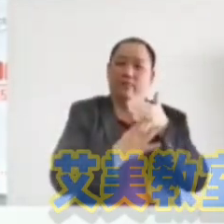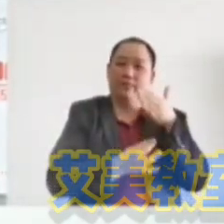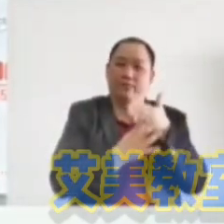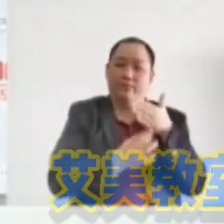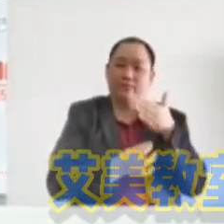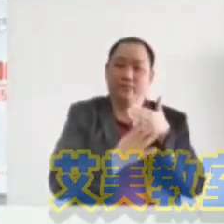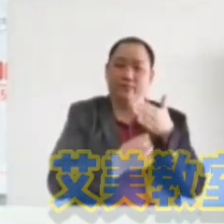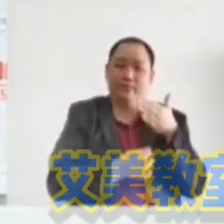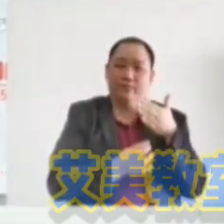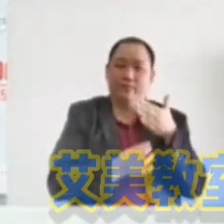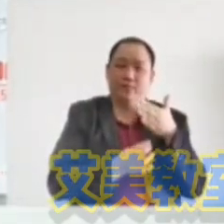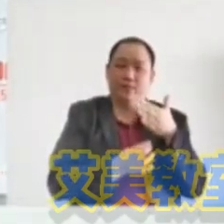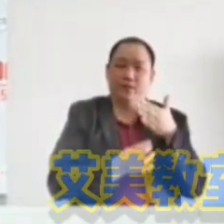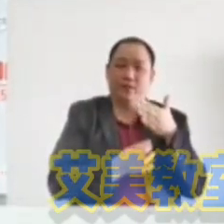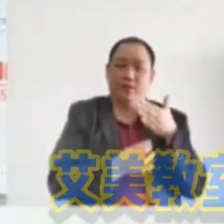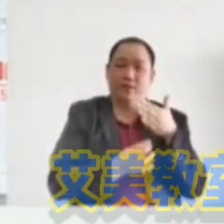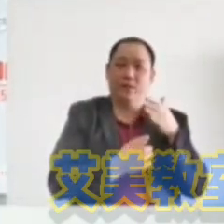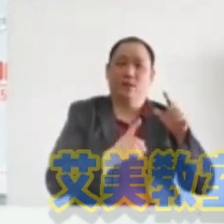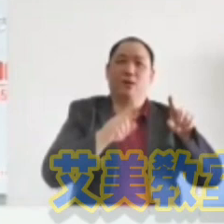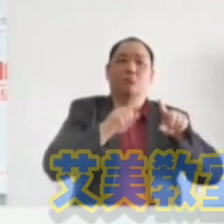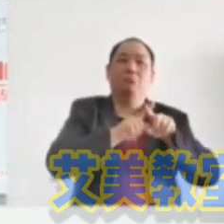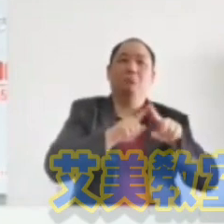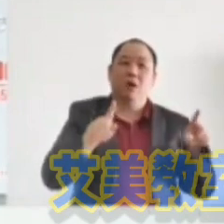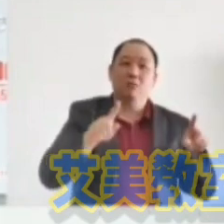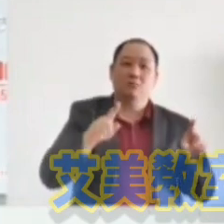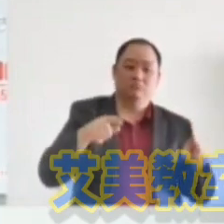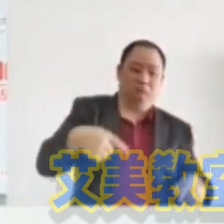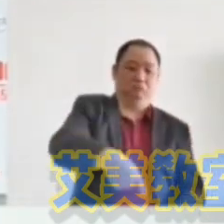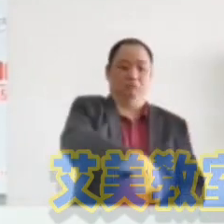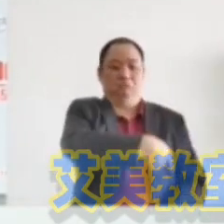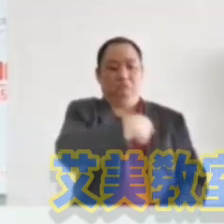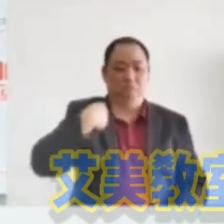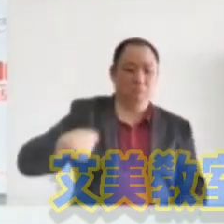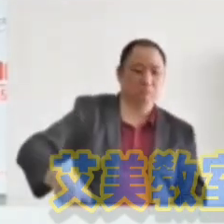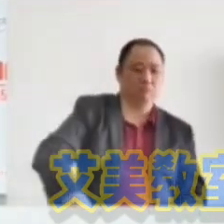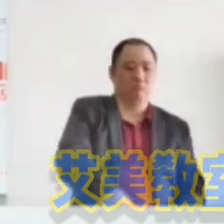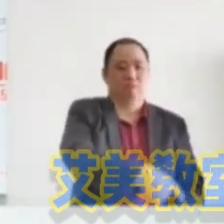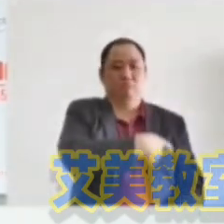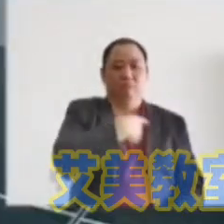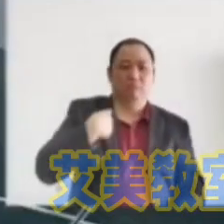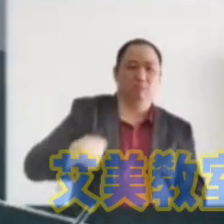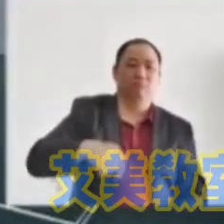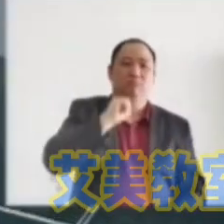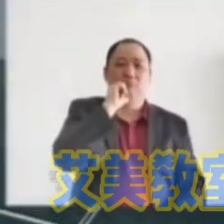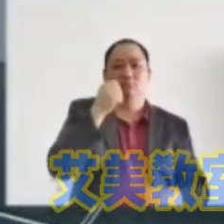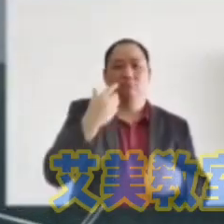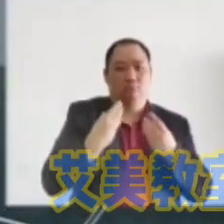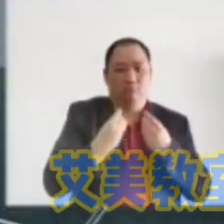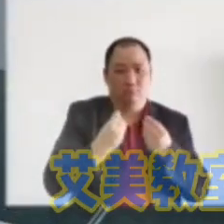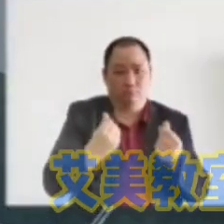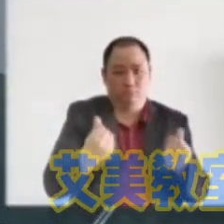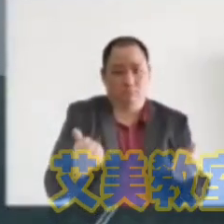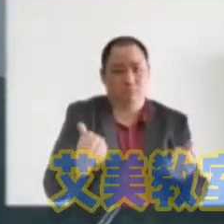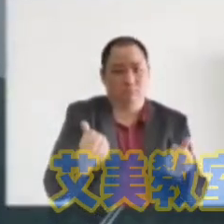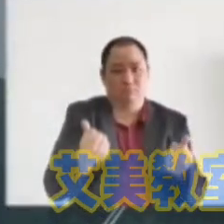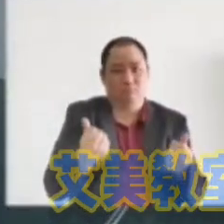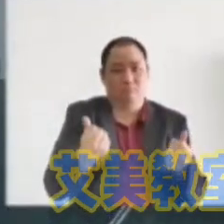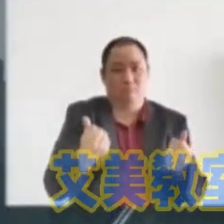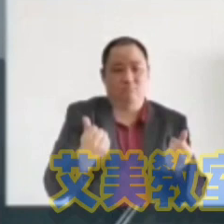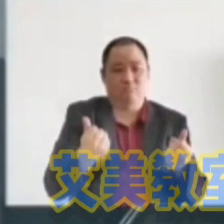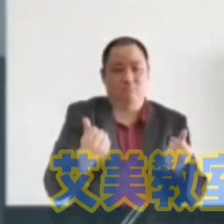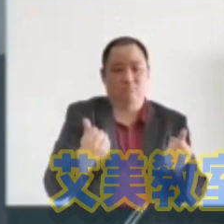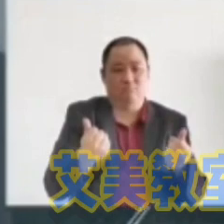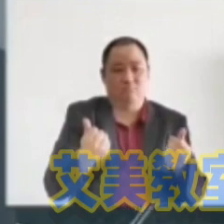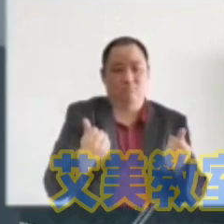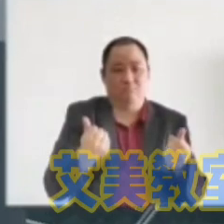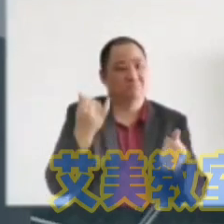血但是你不够气，你怎样把你的这个血哦带到去你的身体的全身呢，是很难的，对不对？